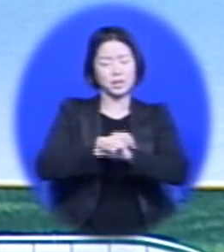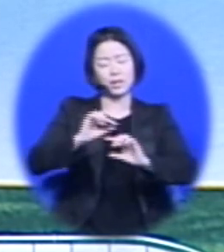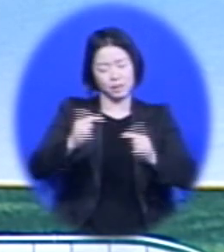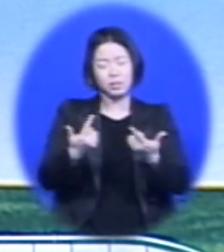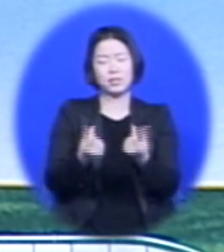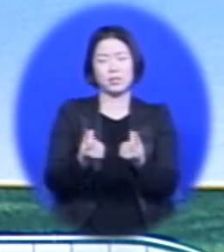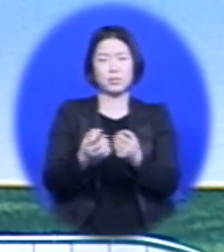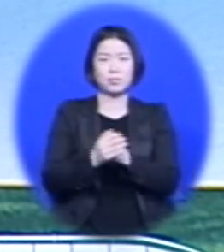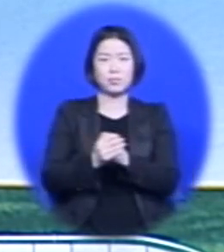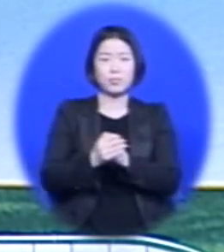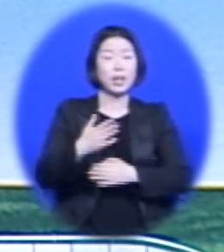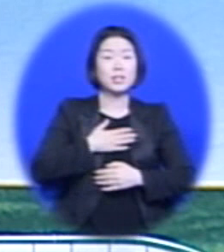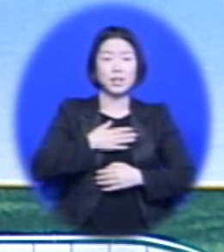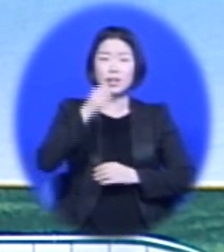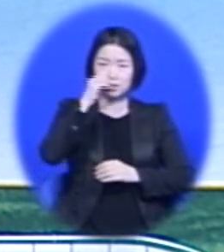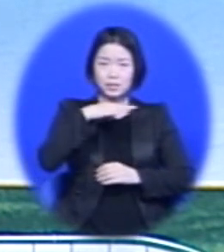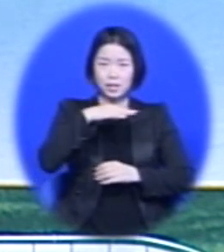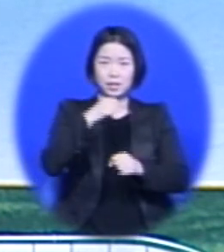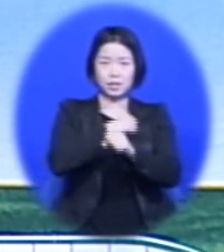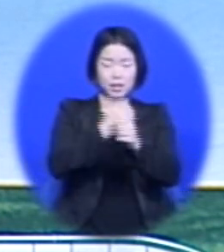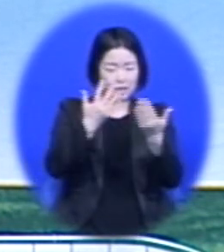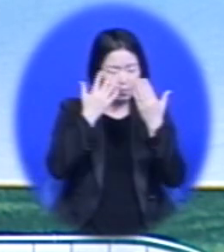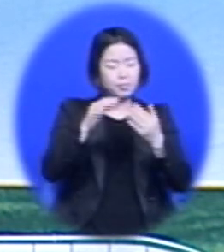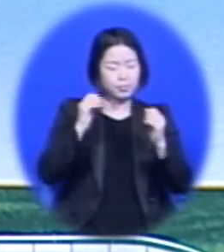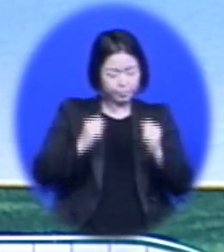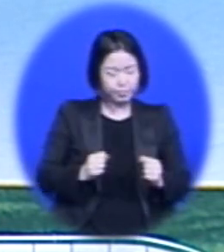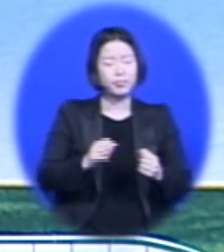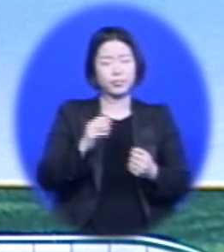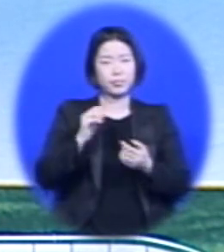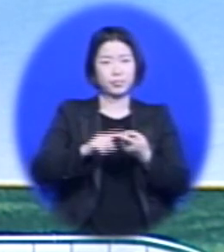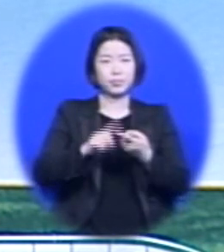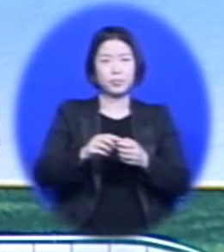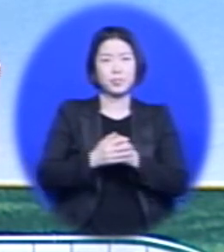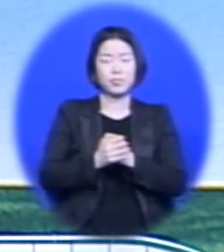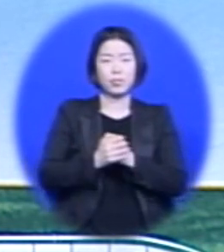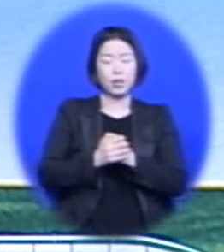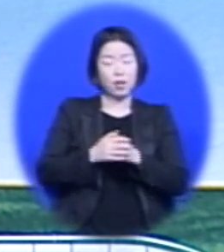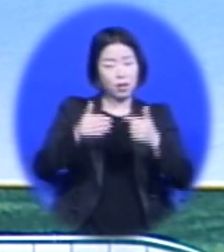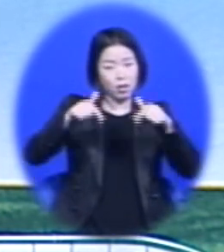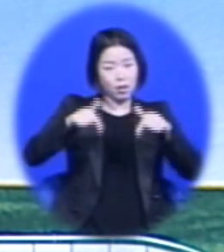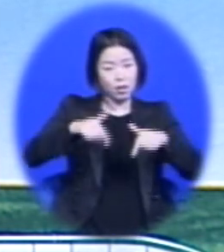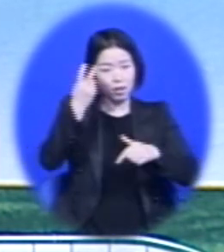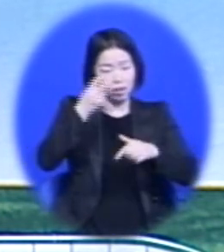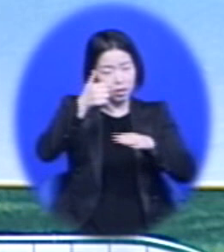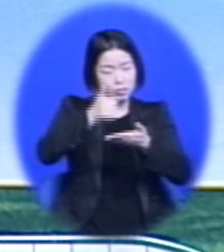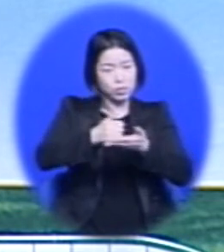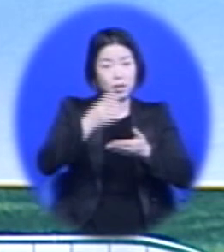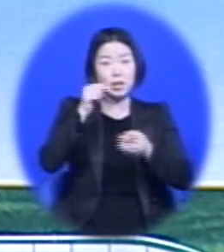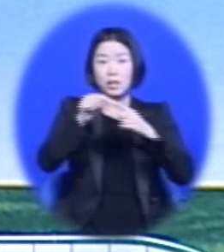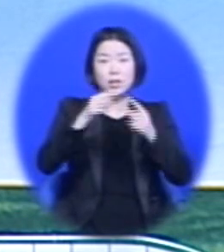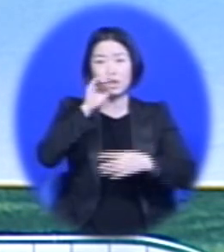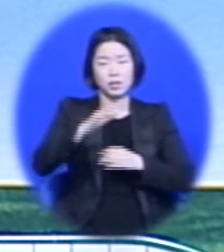같습니다. 제가 그냥 감옥에 있겠습니다. 간수장이 이해가 안 됐어요. 근데